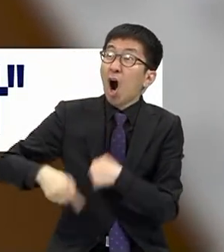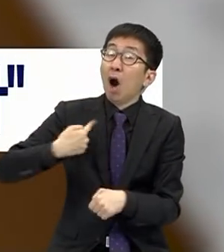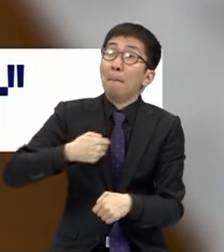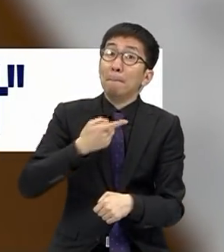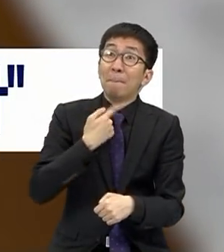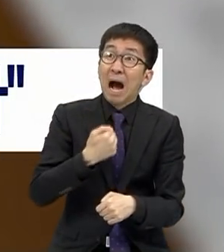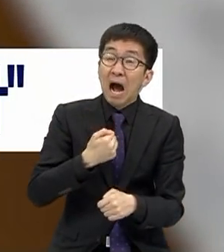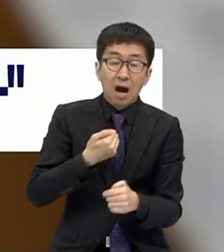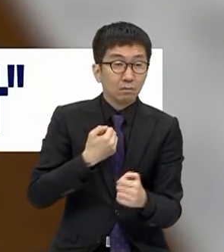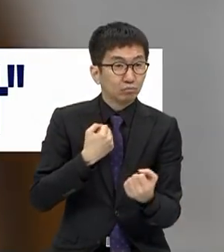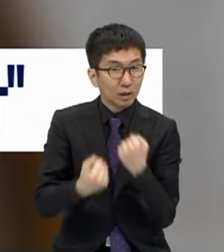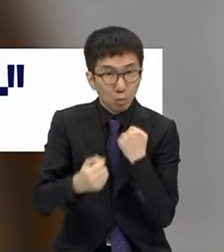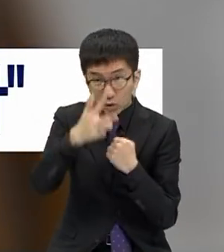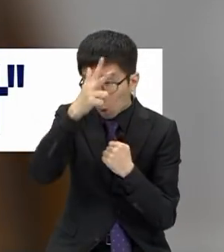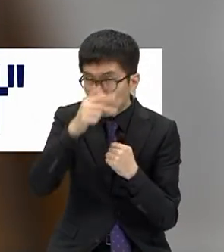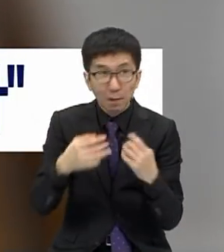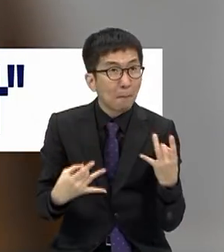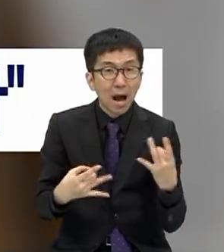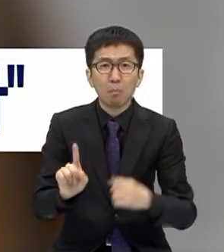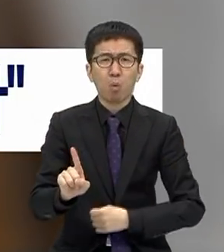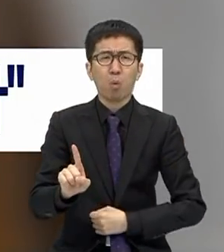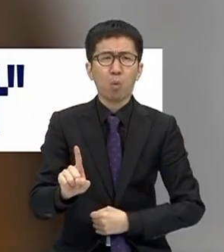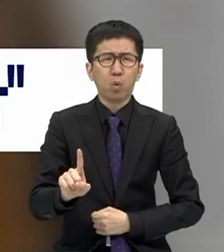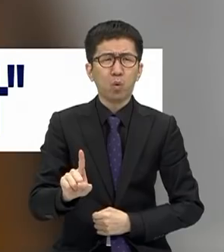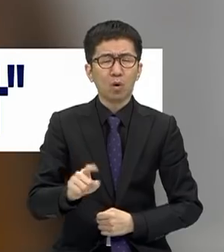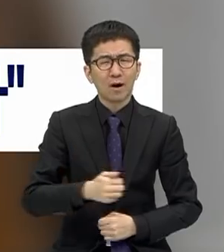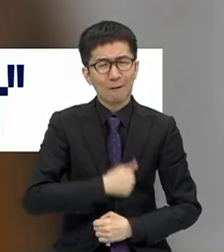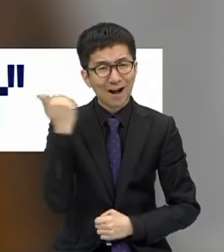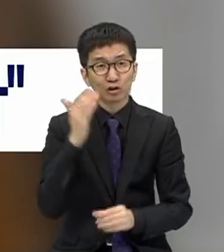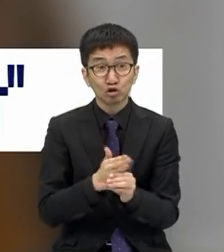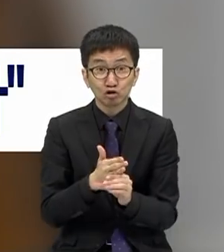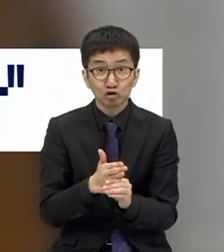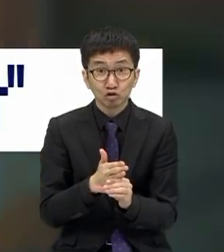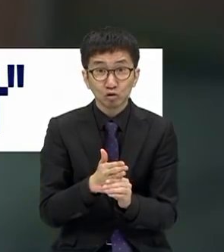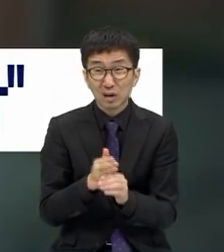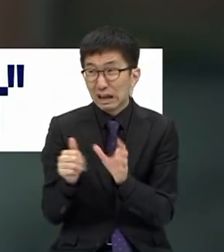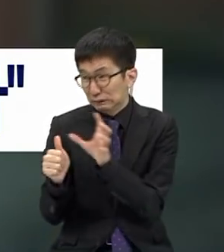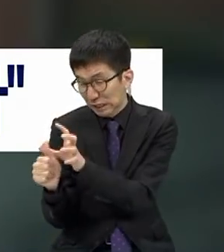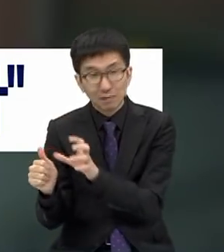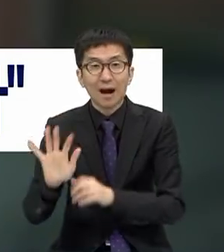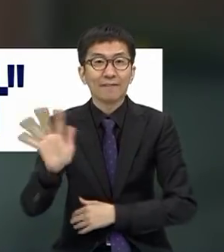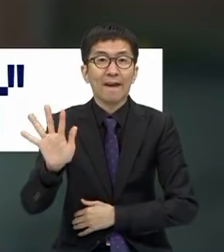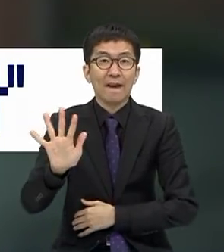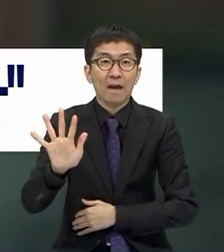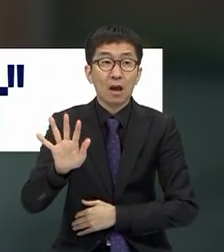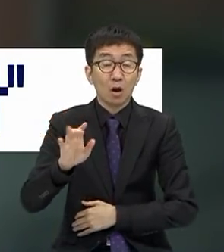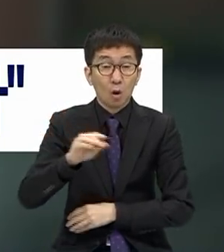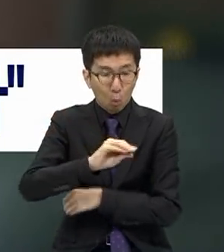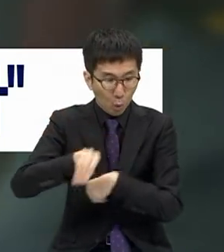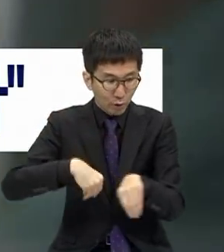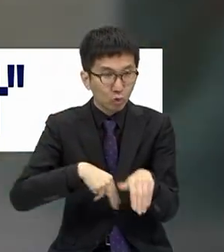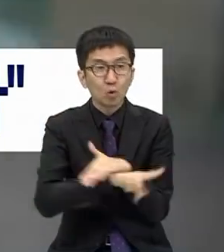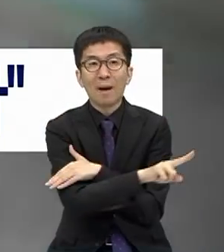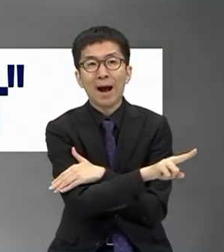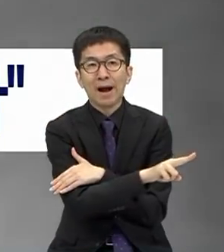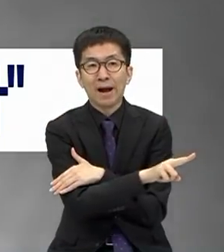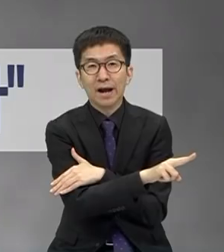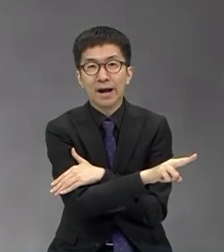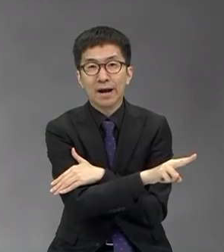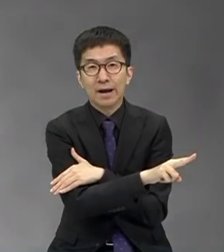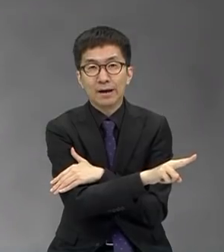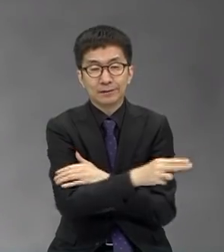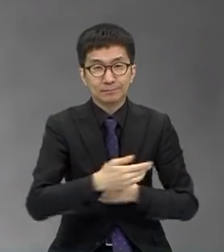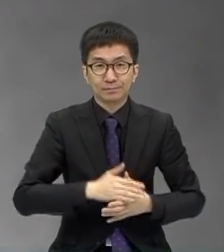대처가 미흡했다고 가족들은 분통을 터뜨립니다. 가해자 제압을 시도하지도 않고 황급히 건물 밖으로 빠져나갔던